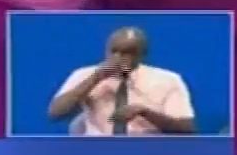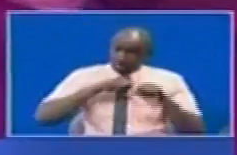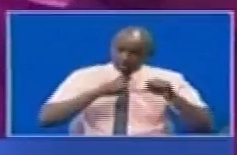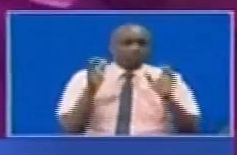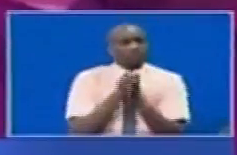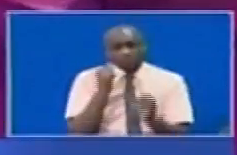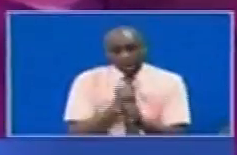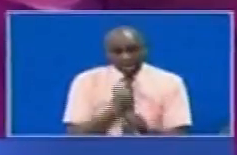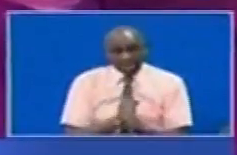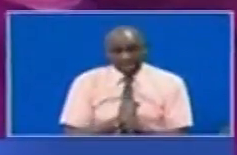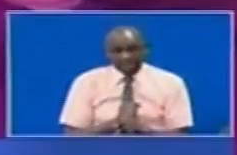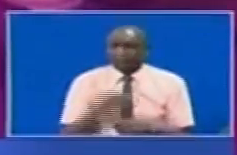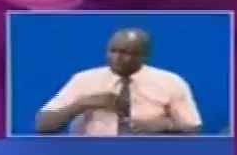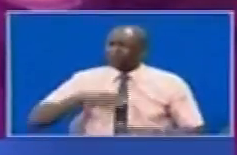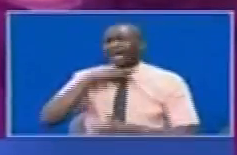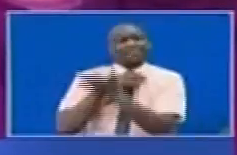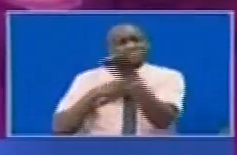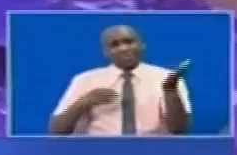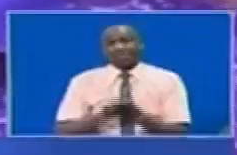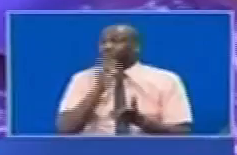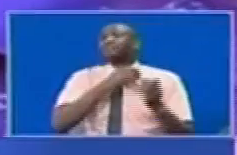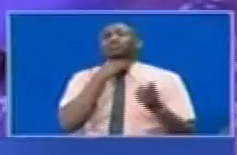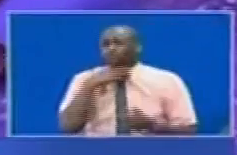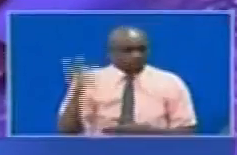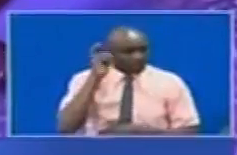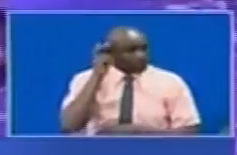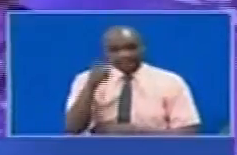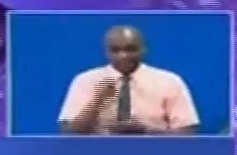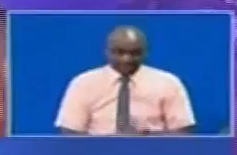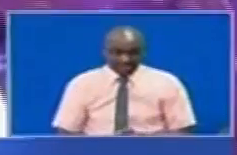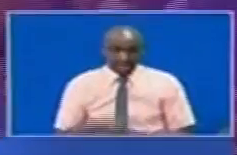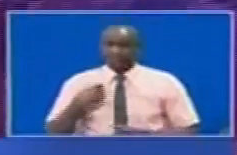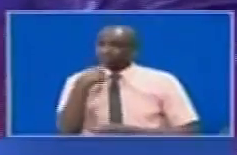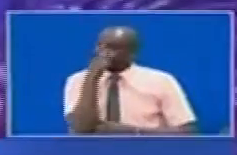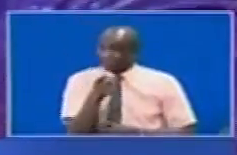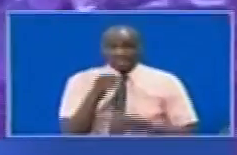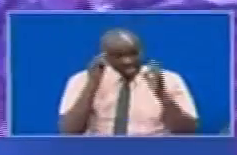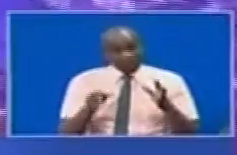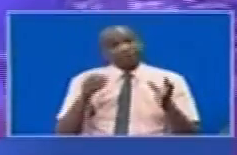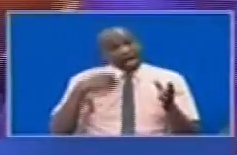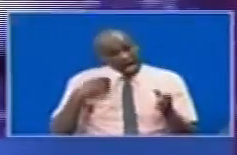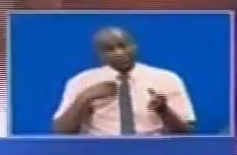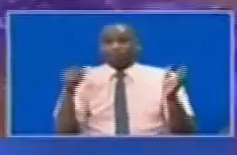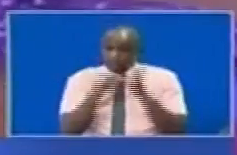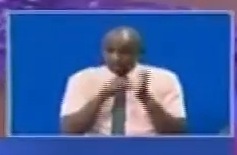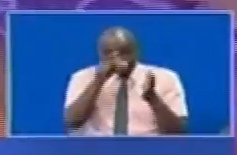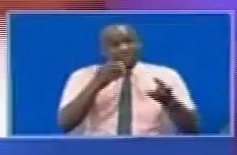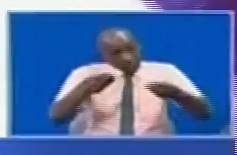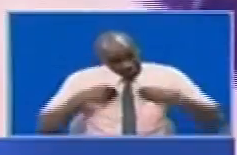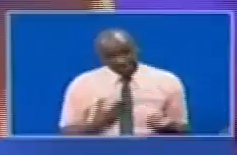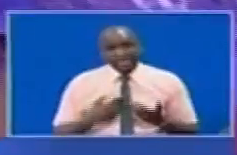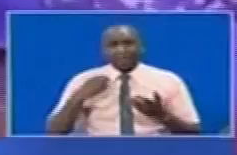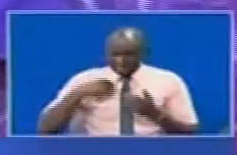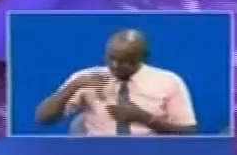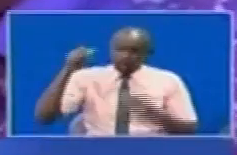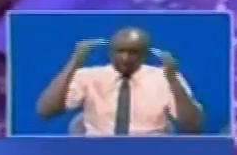kazini. Watu wanakufa. Hiyo hatakusikia. Na nikamwambia kama iko dispute mniwaachie. I will go